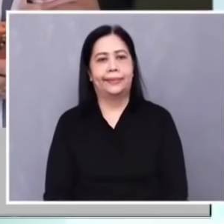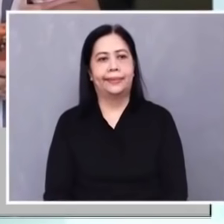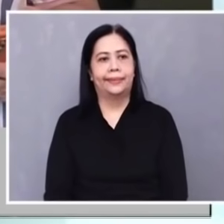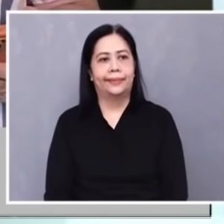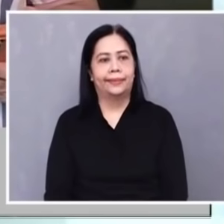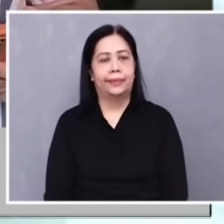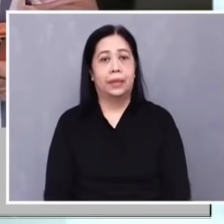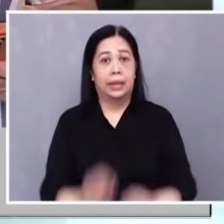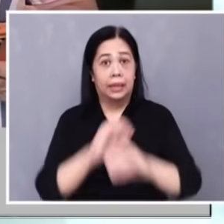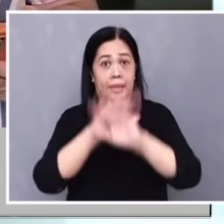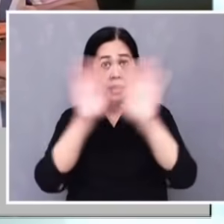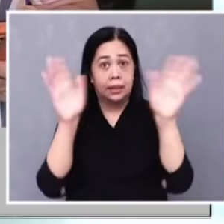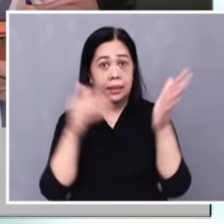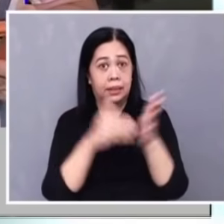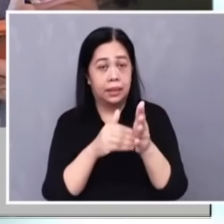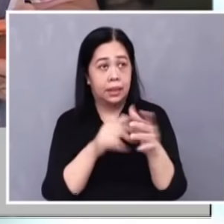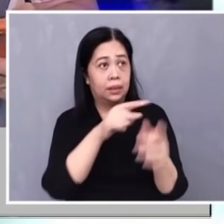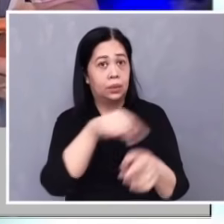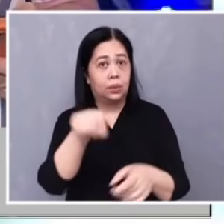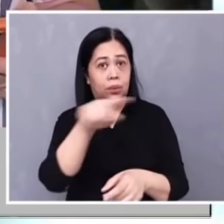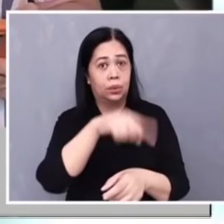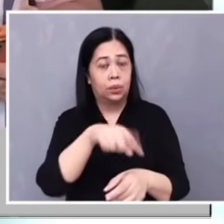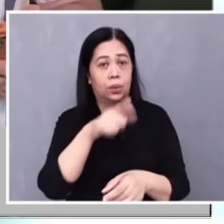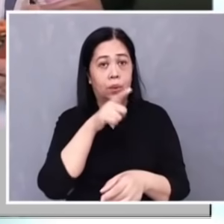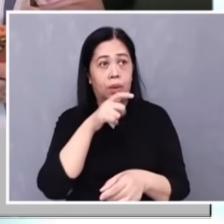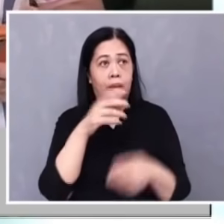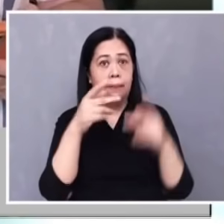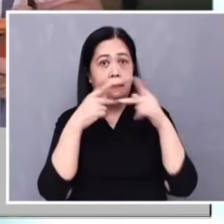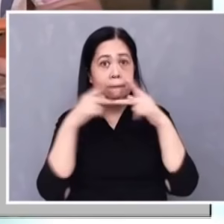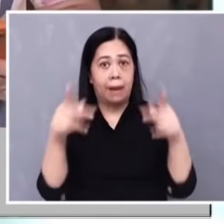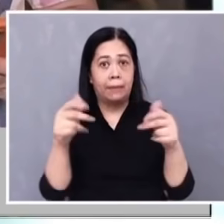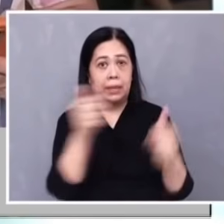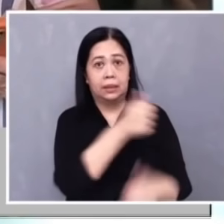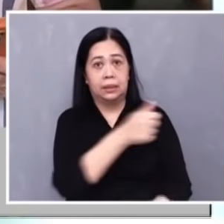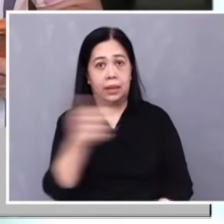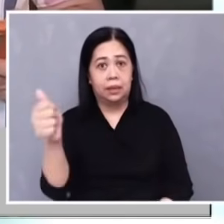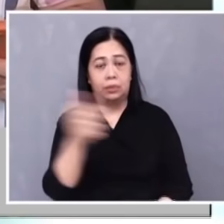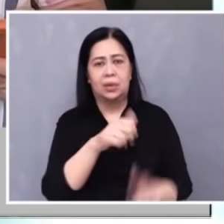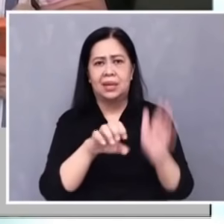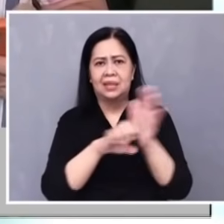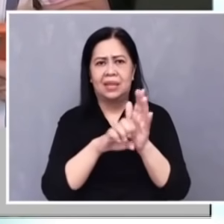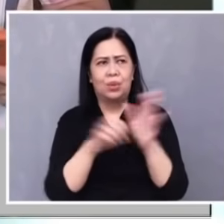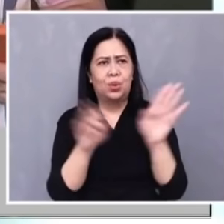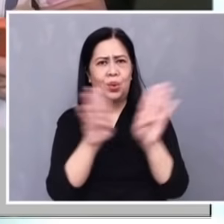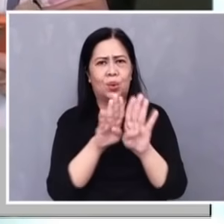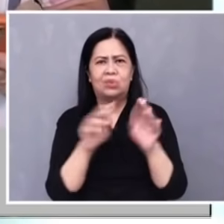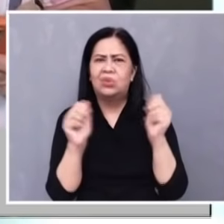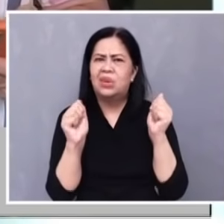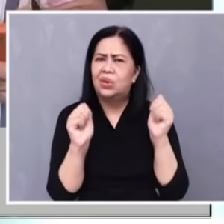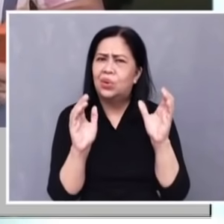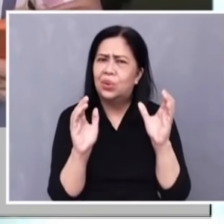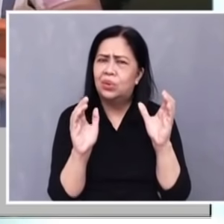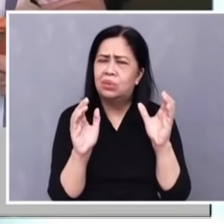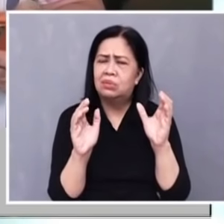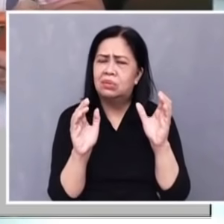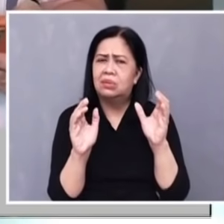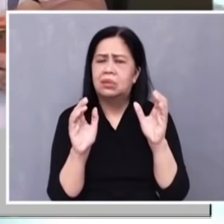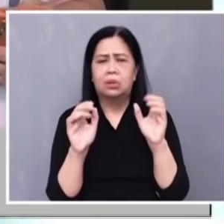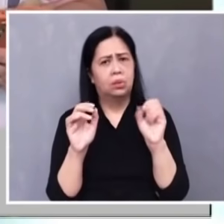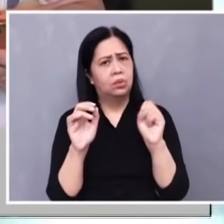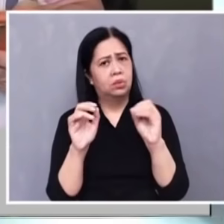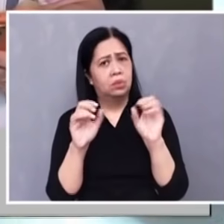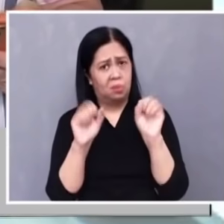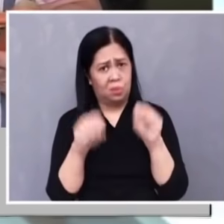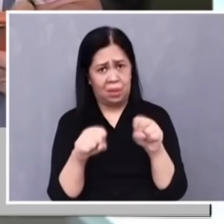pa rin, Alvin, dun sa mga public transpo, na halimbawa yung enclosed, yung mga aircon. So, pwedeng walang face